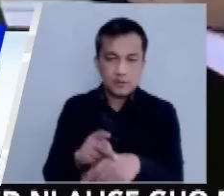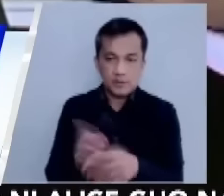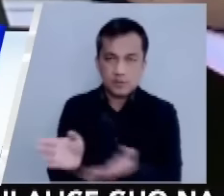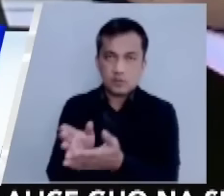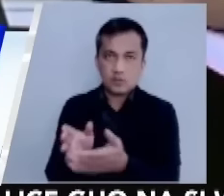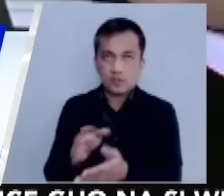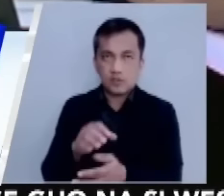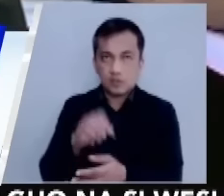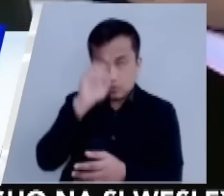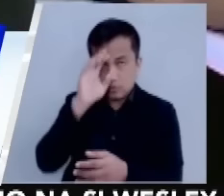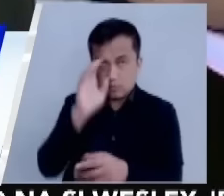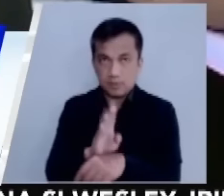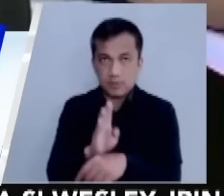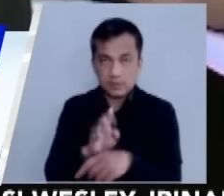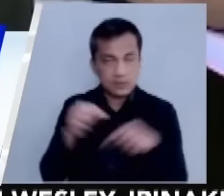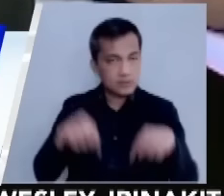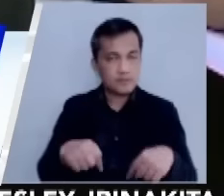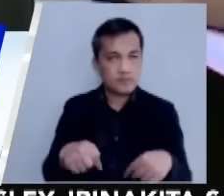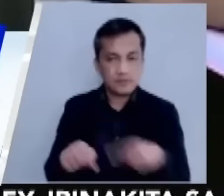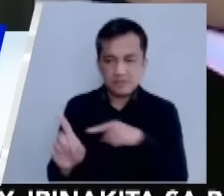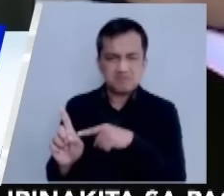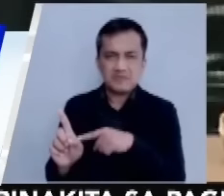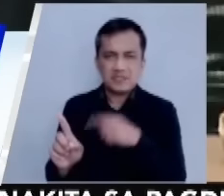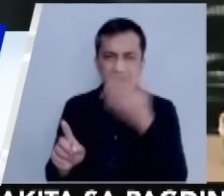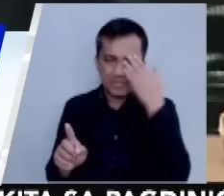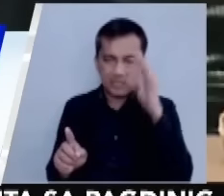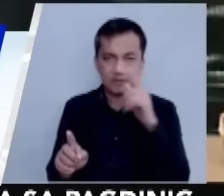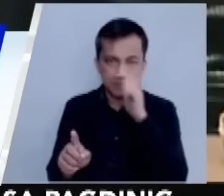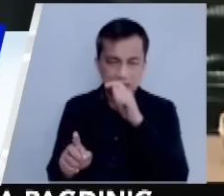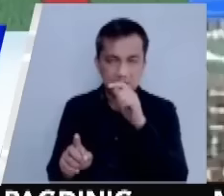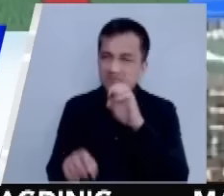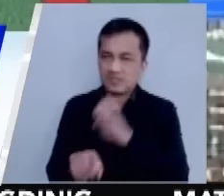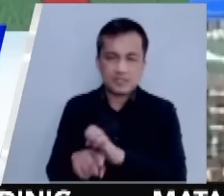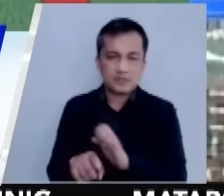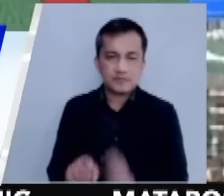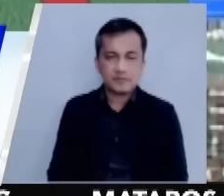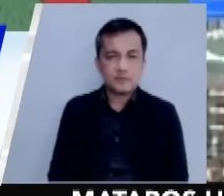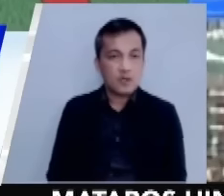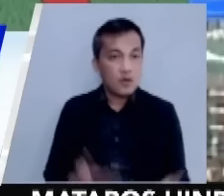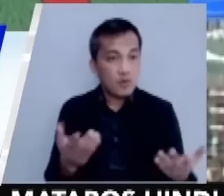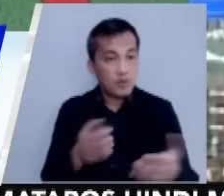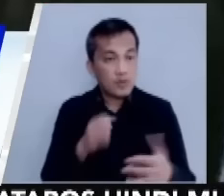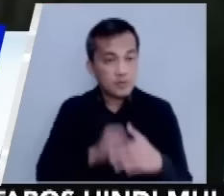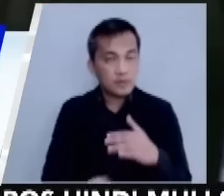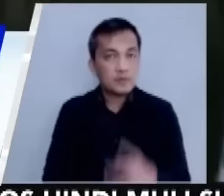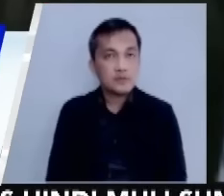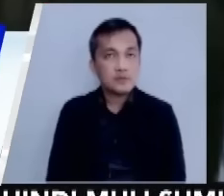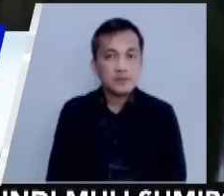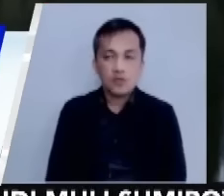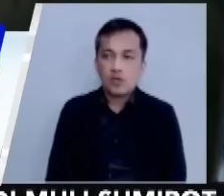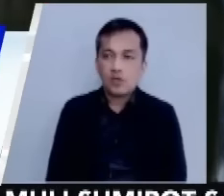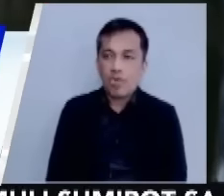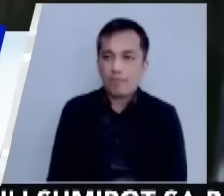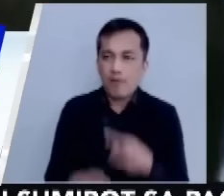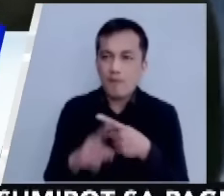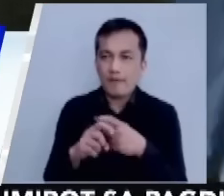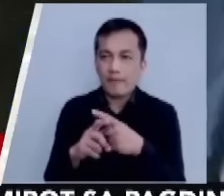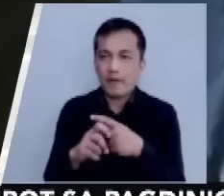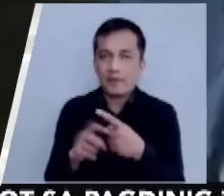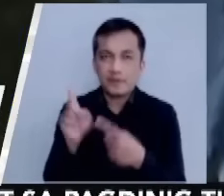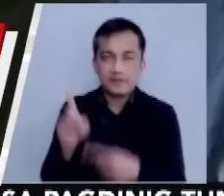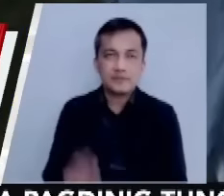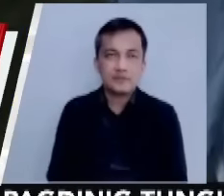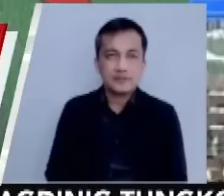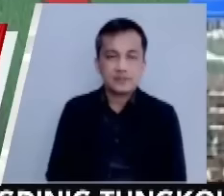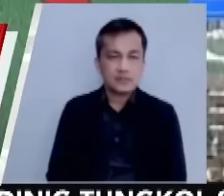rito. Hindi umano siya marunong mag-Tagalog o Ingles. Saan kayo pinanganak? O si Tsai Zongke Hutian. I was born in